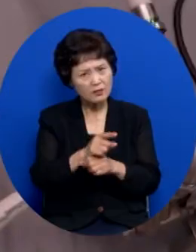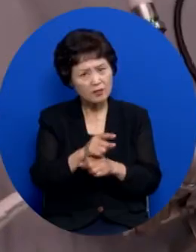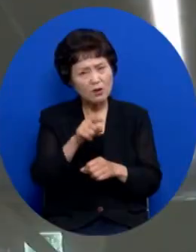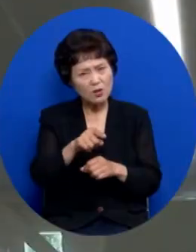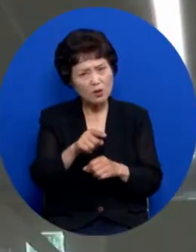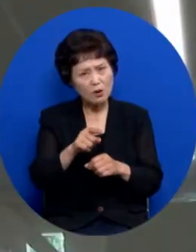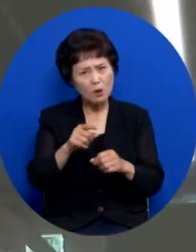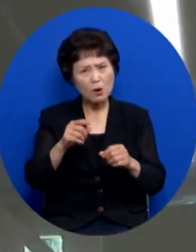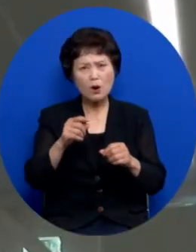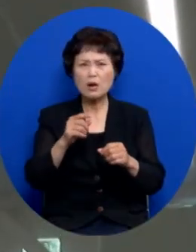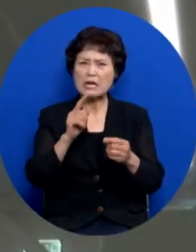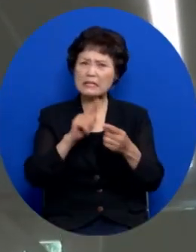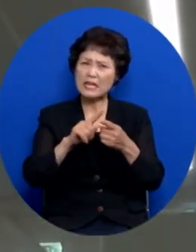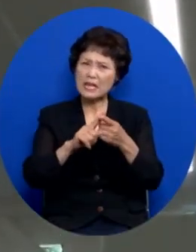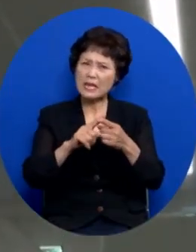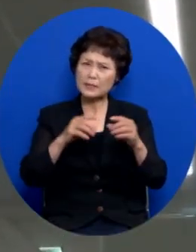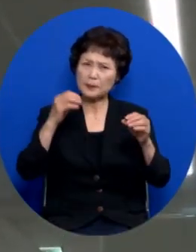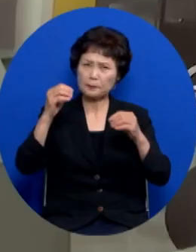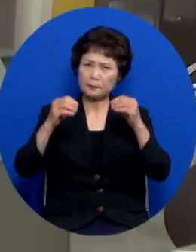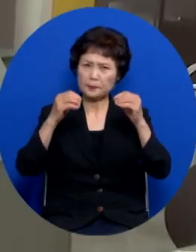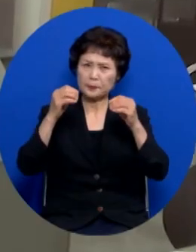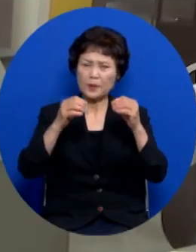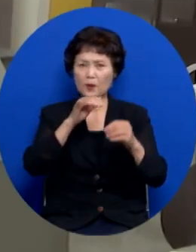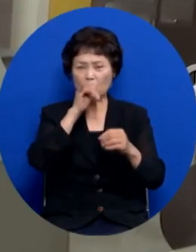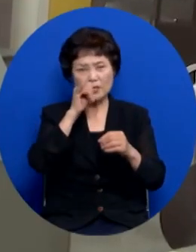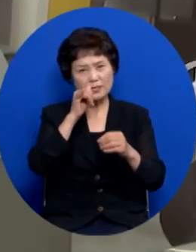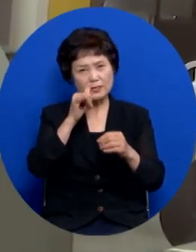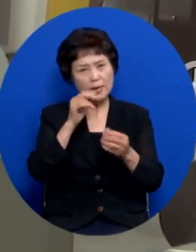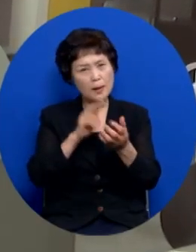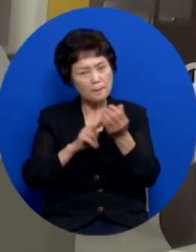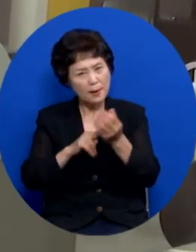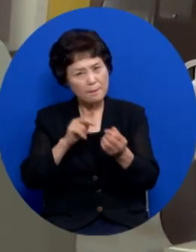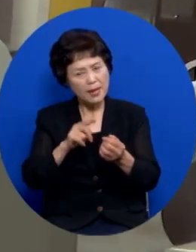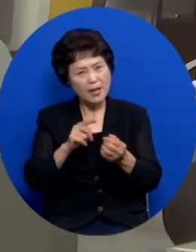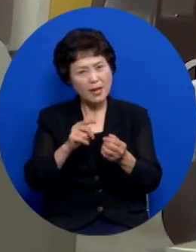의견이 팽팽하게 맞서고 있어 배양육을 둘러싼 논쟁은 한동안 이어질 것으로 보입니다.